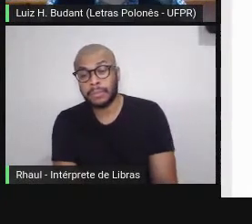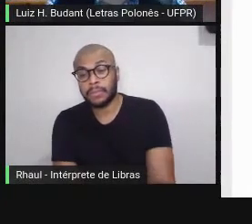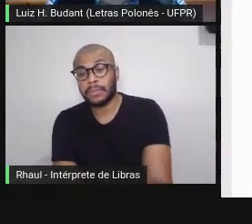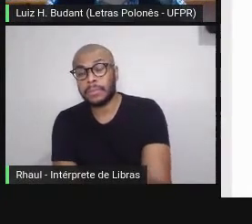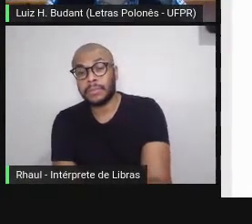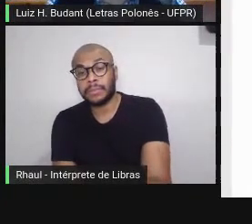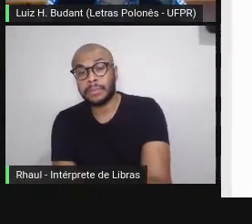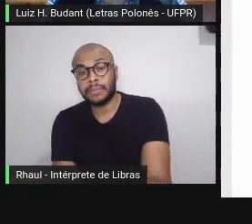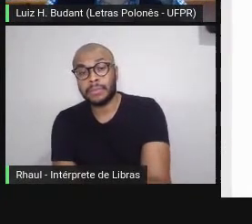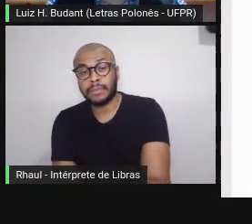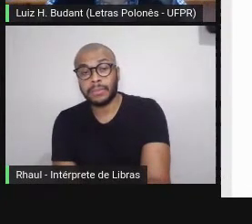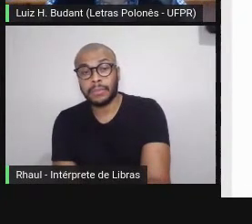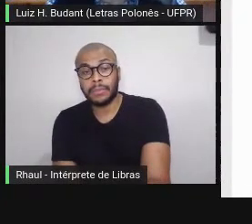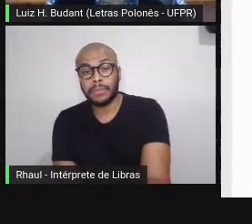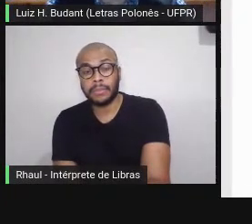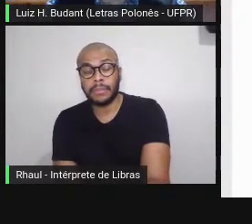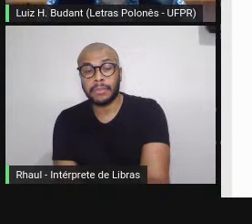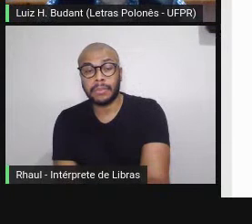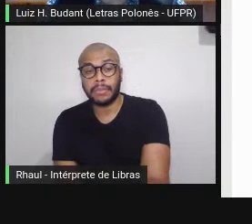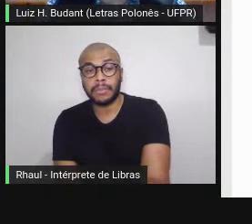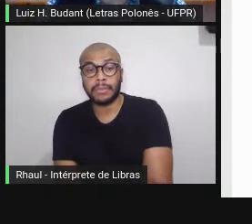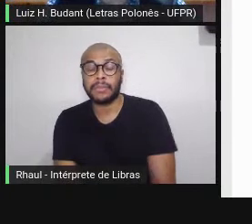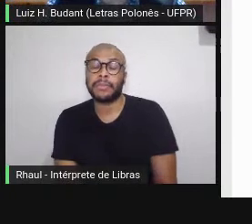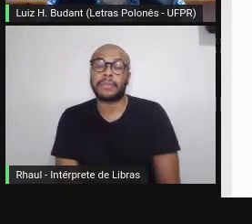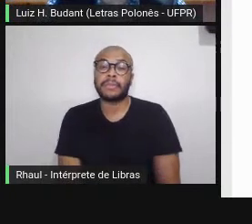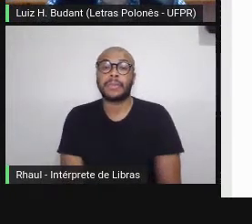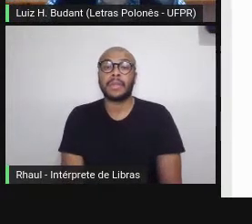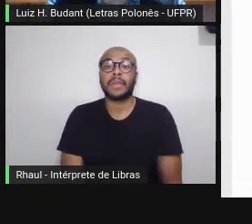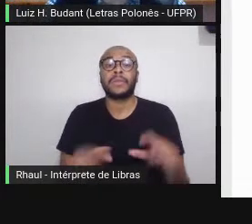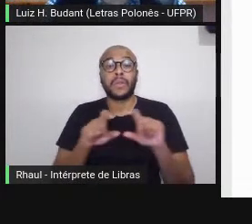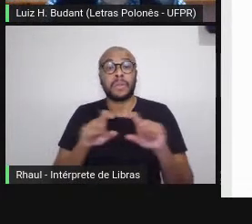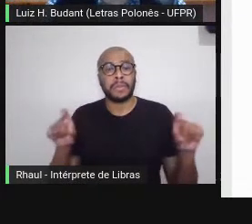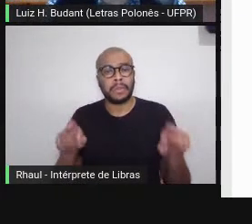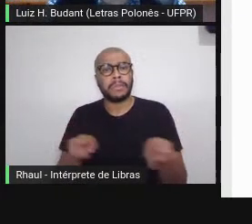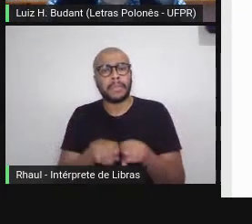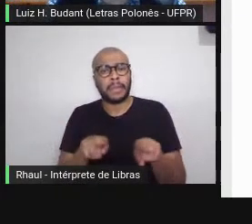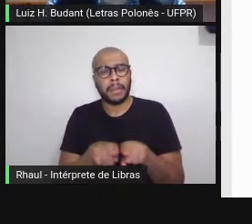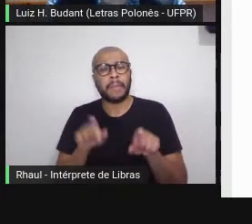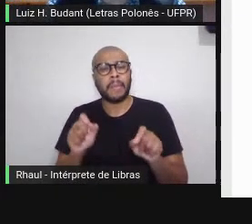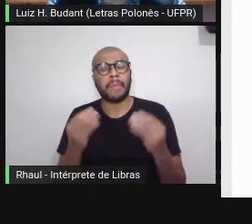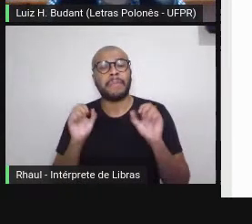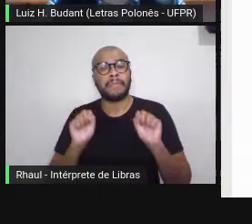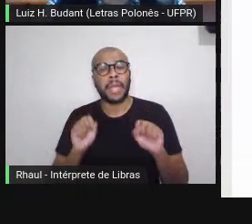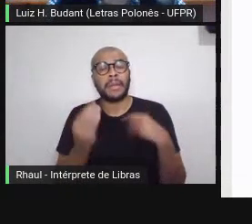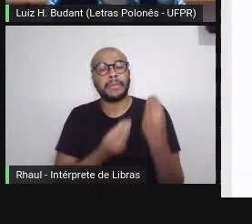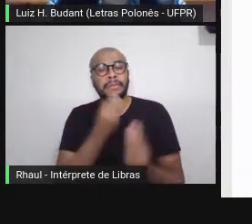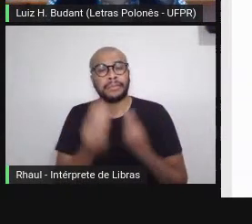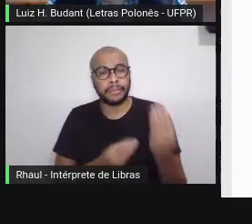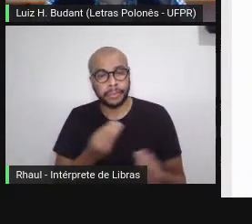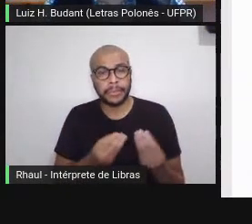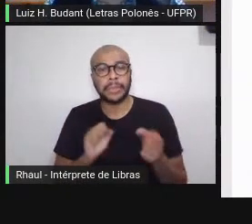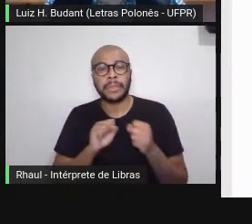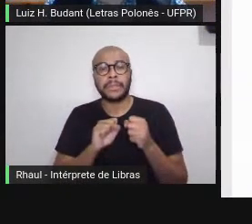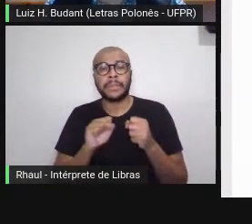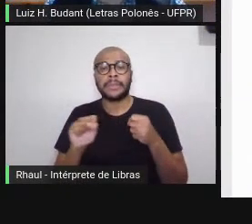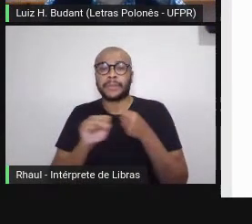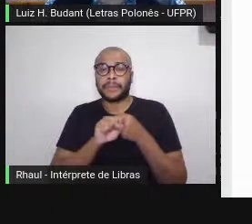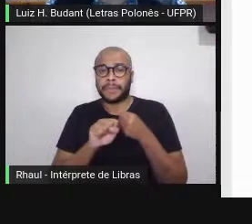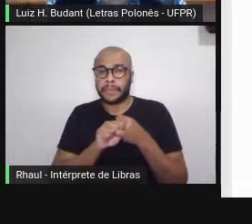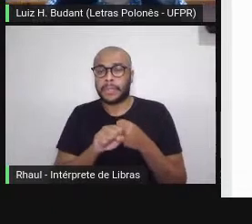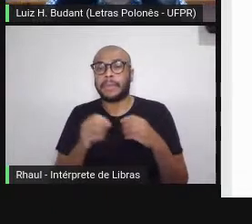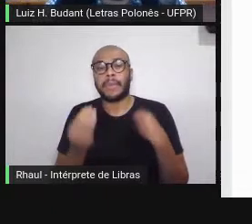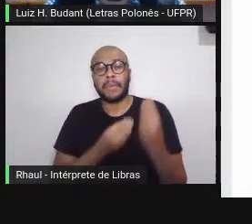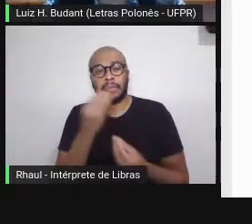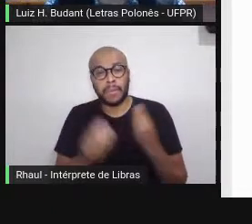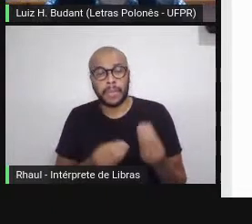przykłady deklinacji. Os sobrenomes também podem se comportar como os substantivos. E então eles podem ser